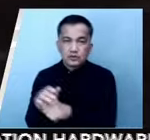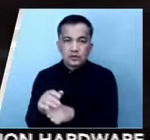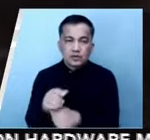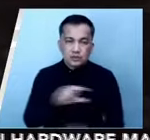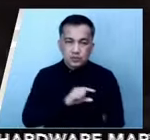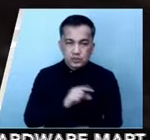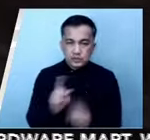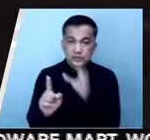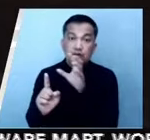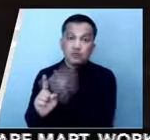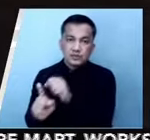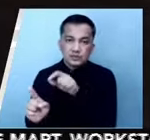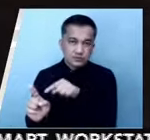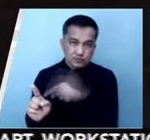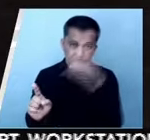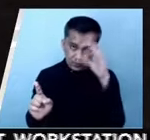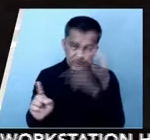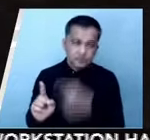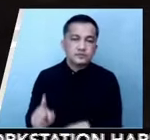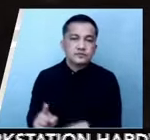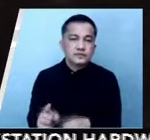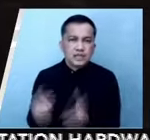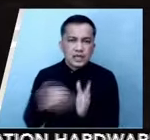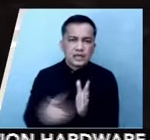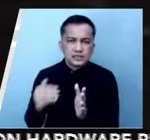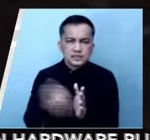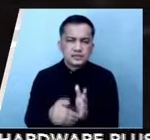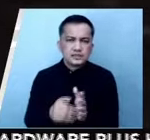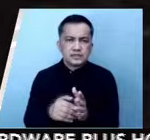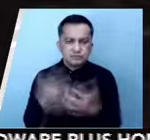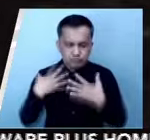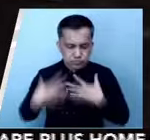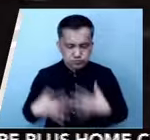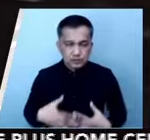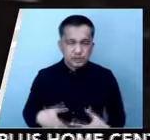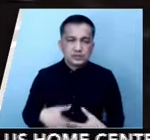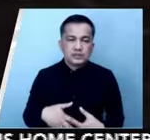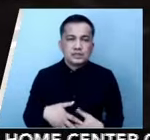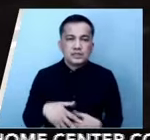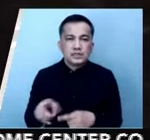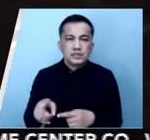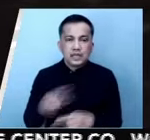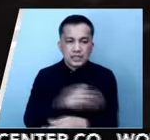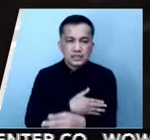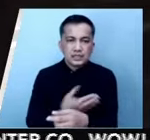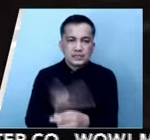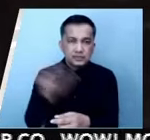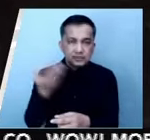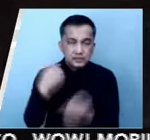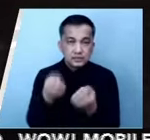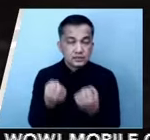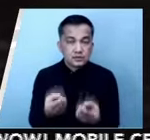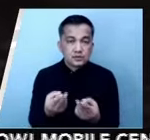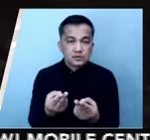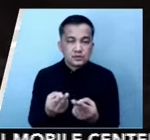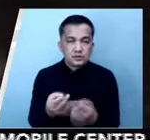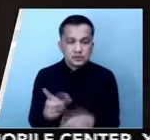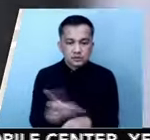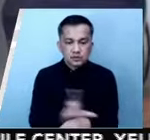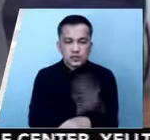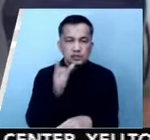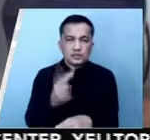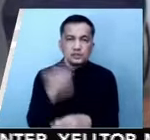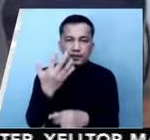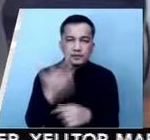lalaking ito. Paulit-ulit niya raw minulest siya noon ang anak ng kanyang dating kinakasama na tumagal pa ng